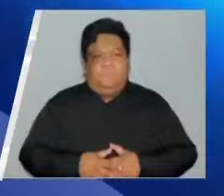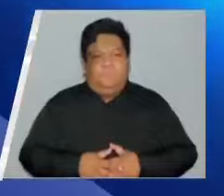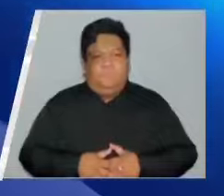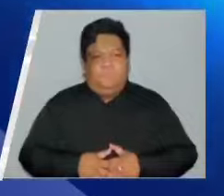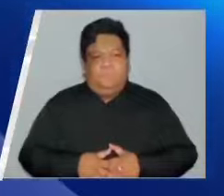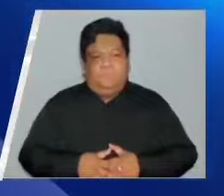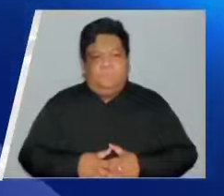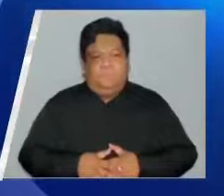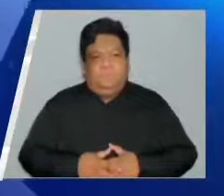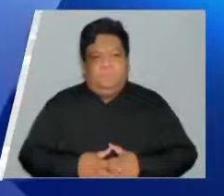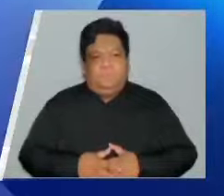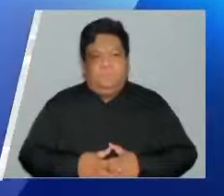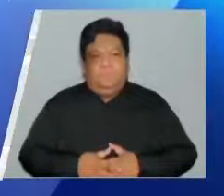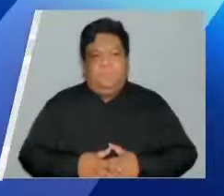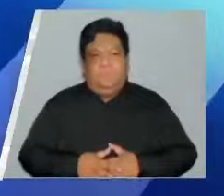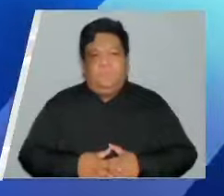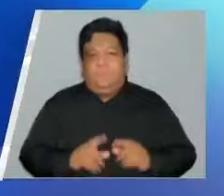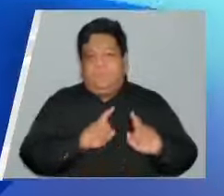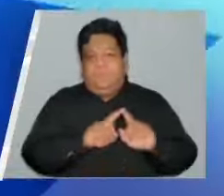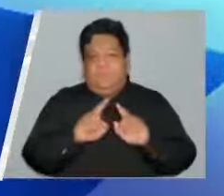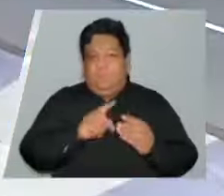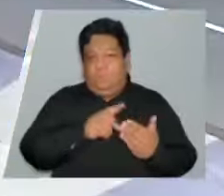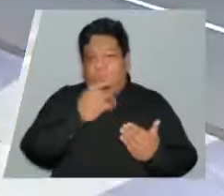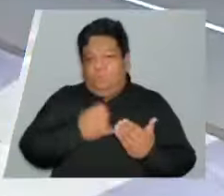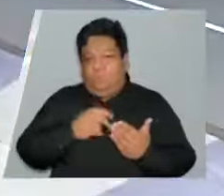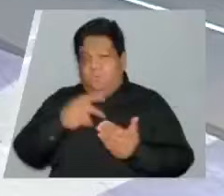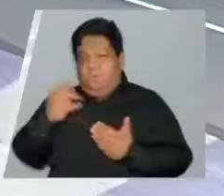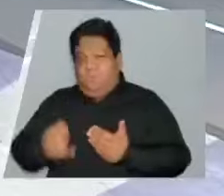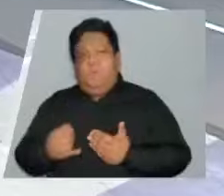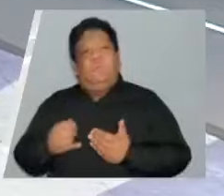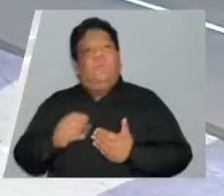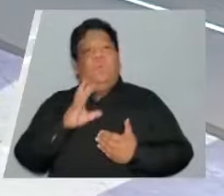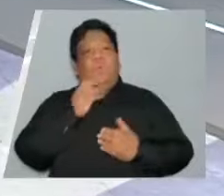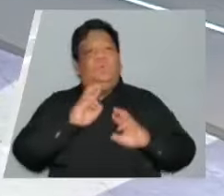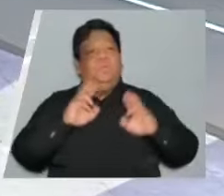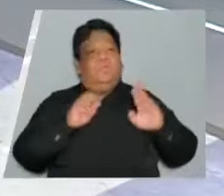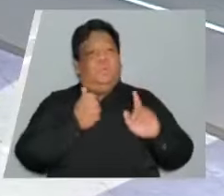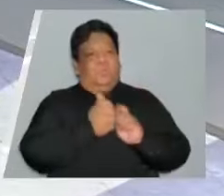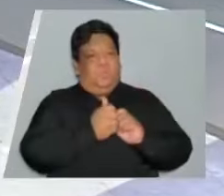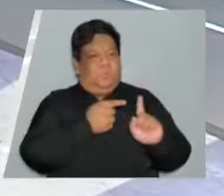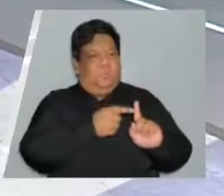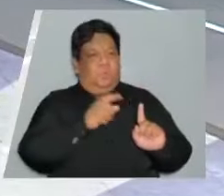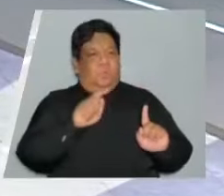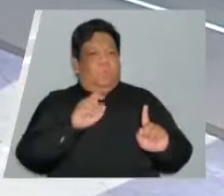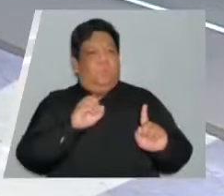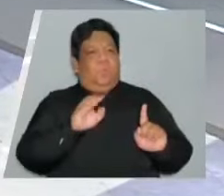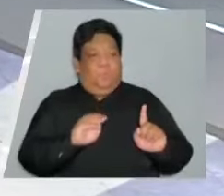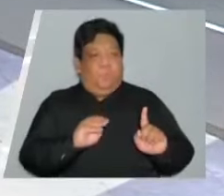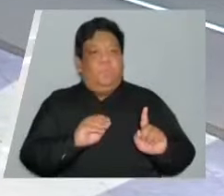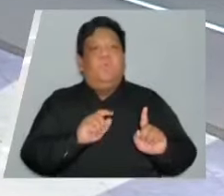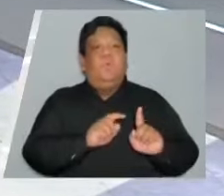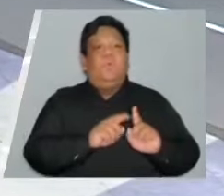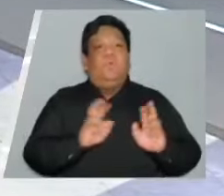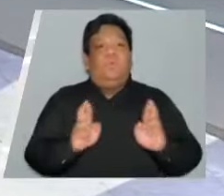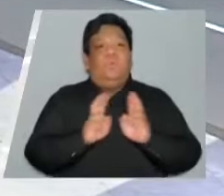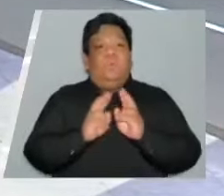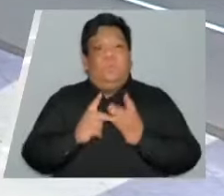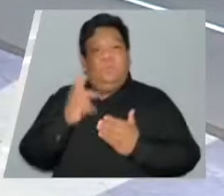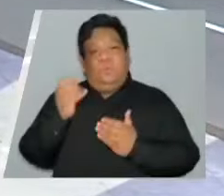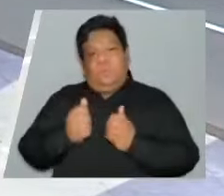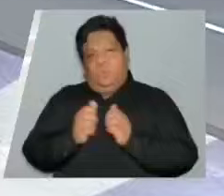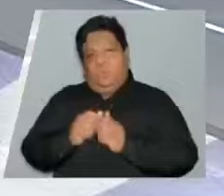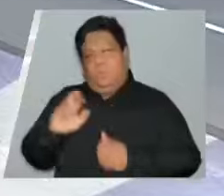Kaliwat kanan na proyekto ang nakaabang sa nagbabalik showbiz na si Tom Rodriguez. Kabilang dito ang reunion project nila ni Rian Ramos. Happy raw si